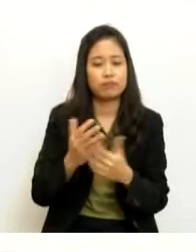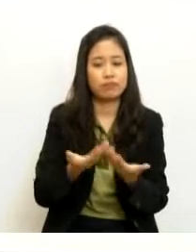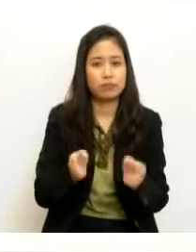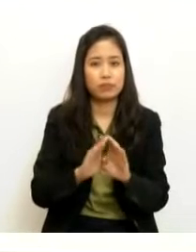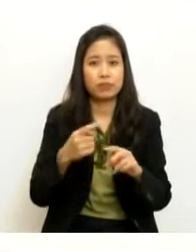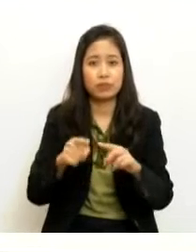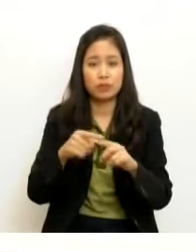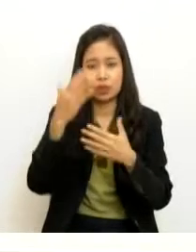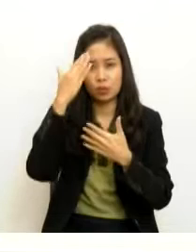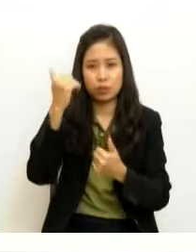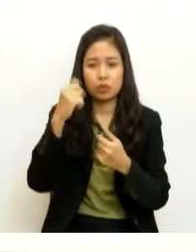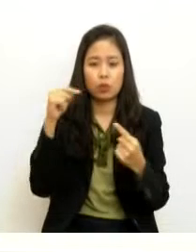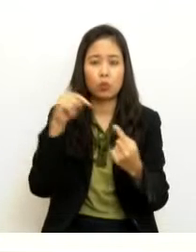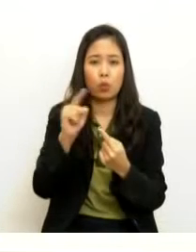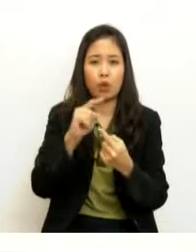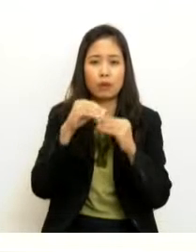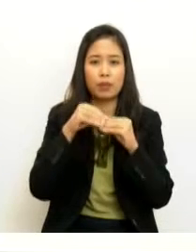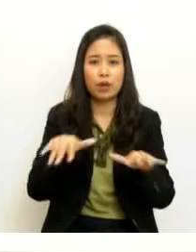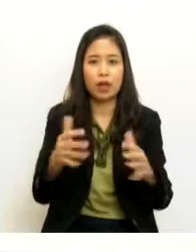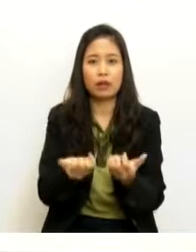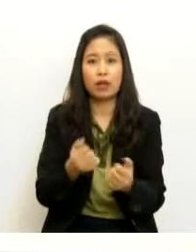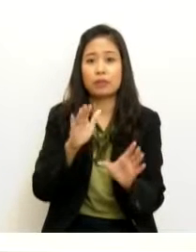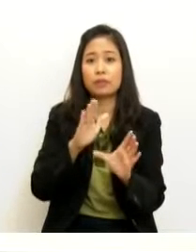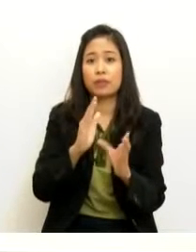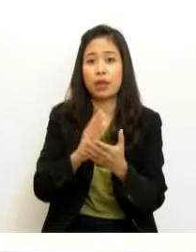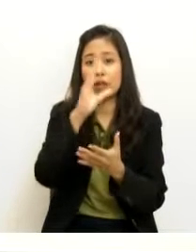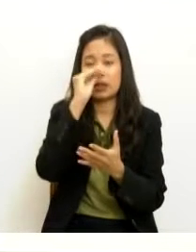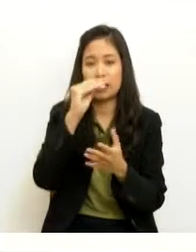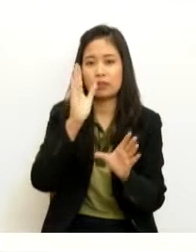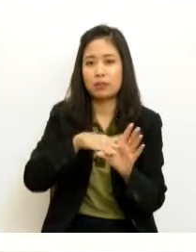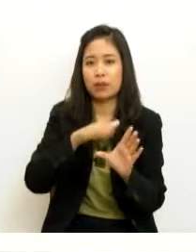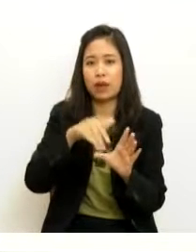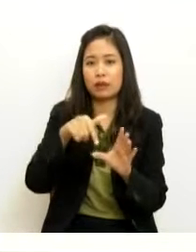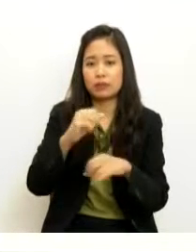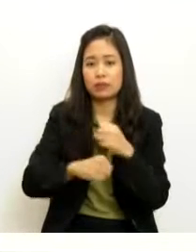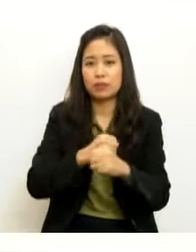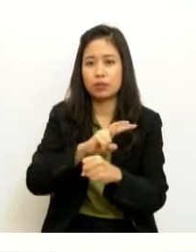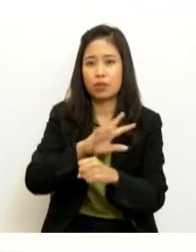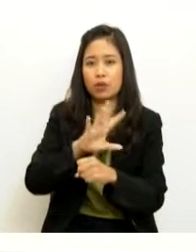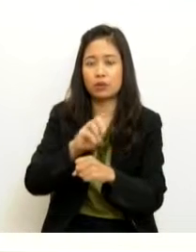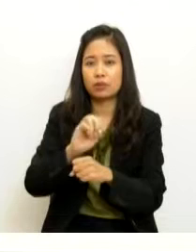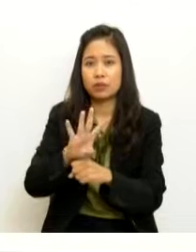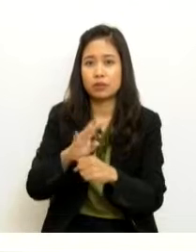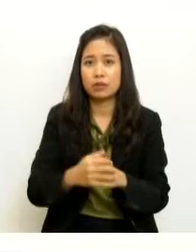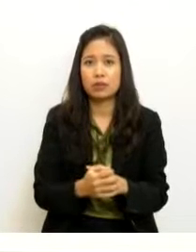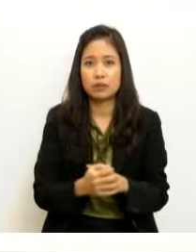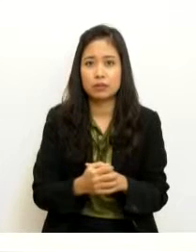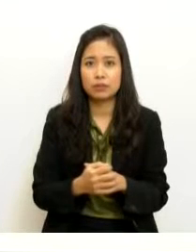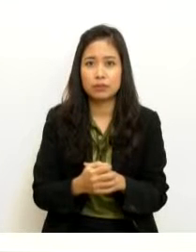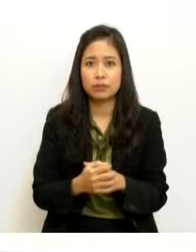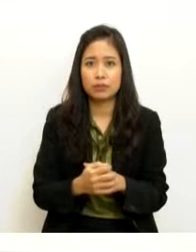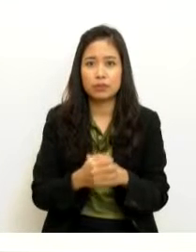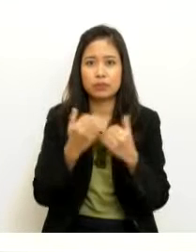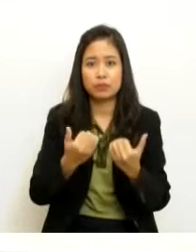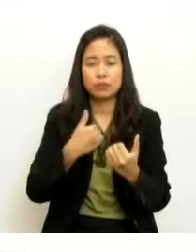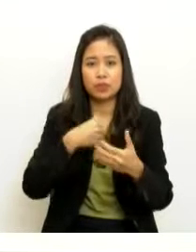จะเรียนว่าในการประกาศรับนักเรียนประจำปีการศึกษา2564ในปีนี้นั้นจะมีโครง